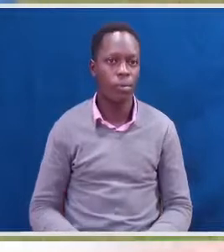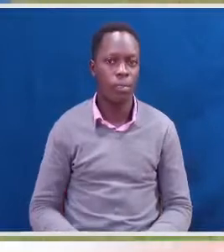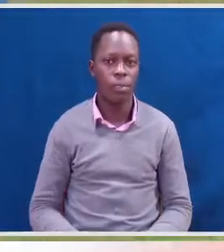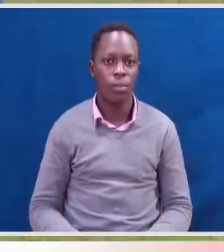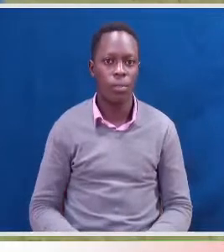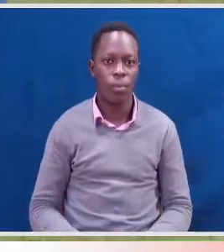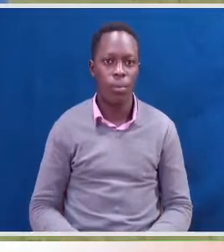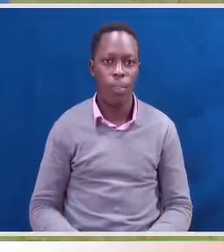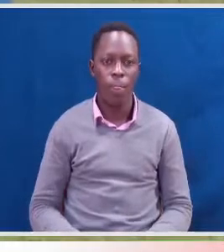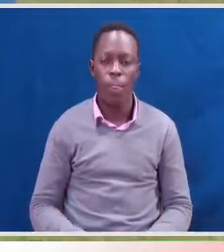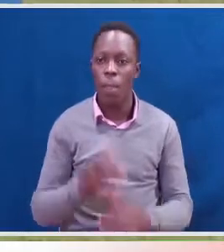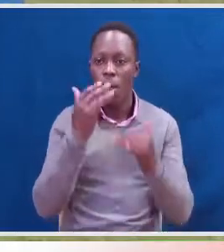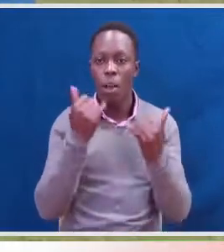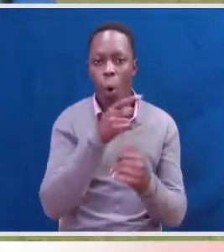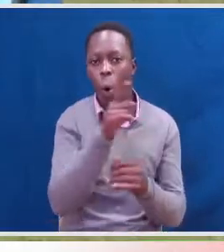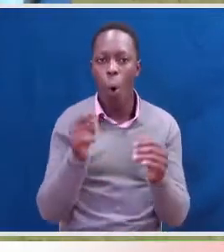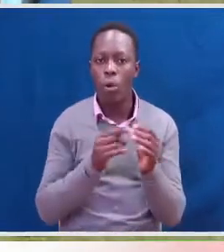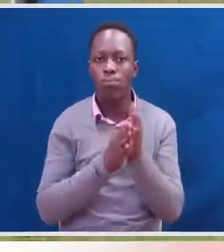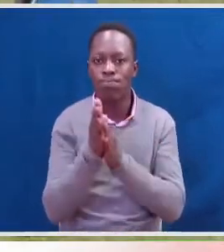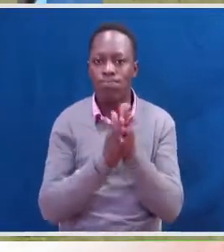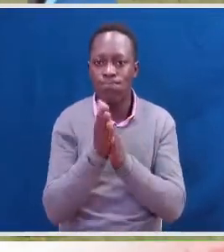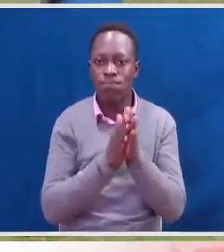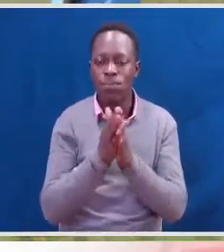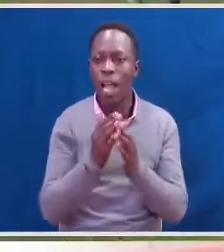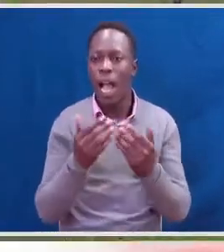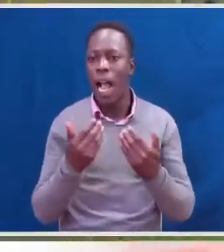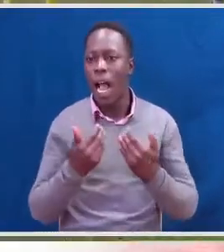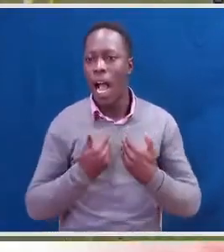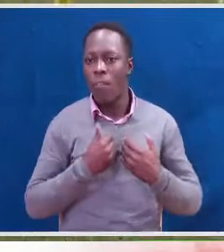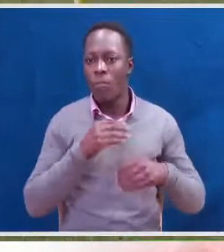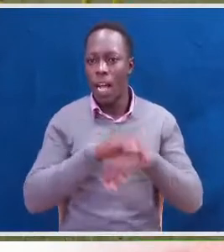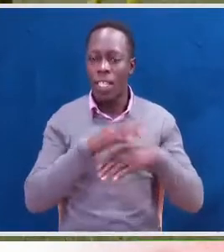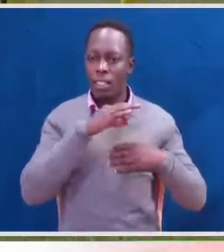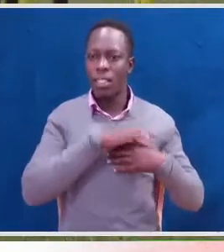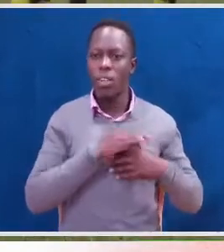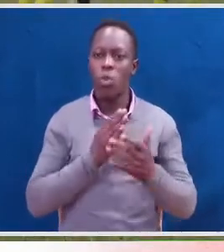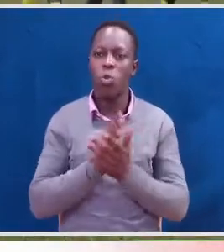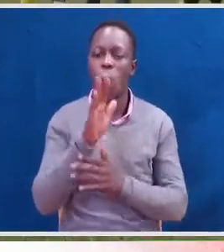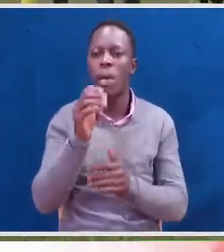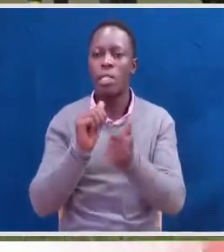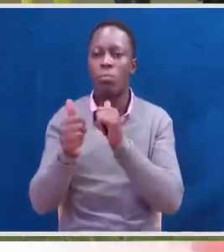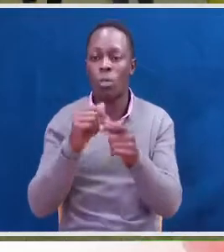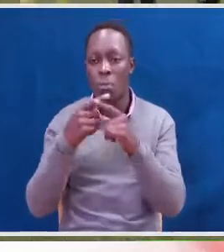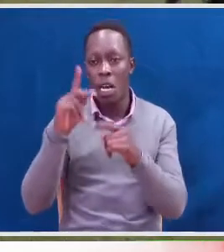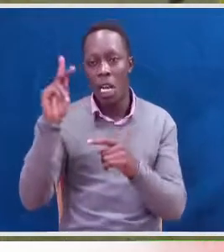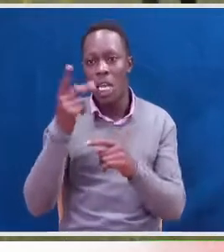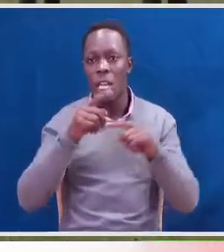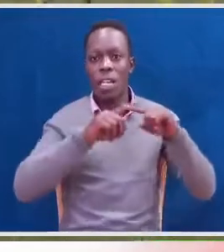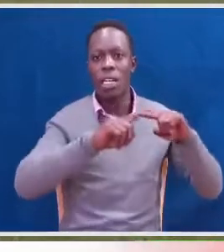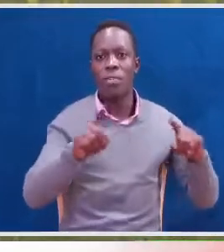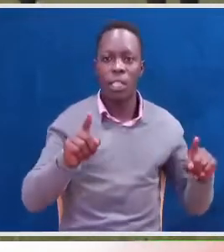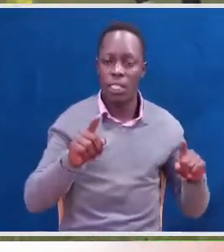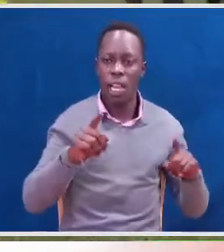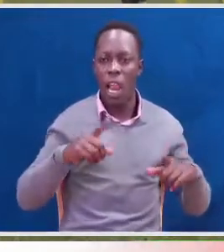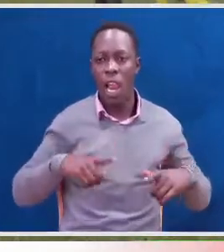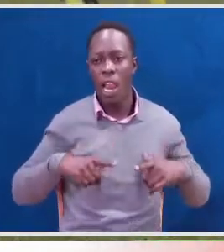Ni azma ya kila mwanamichezo kupata riziki kupitia taaluma yake, lakini nchini Kenya hali ni tofauti. Wanamichezo wakisalia wakiishi